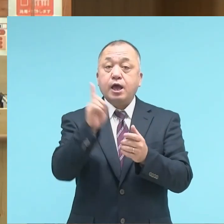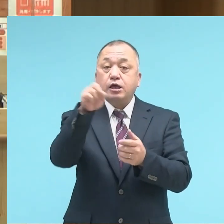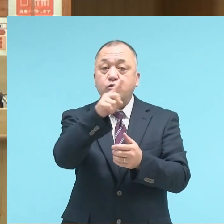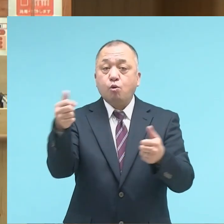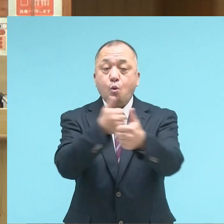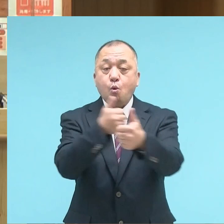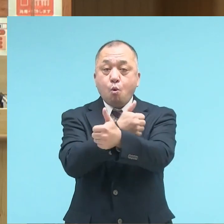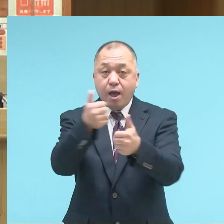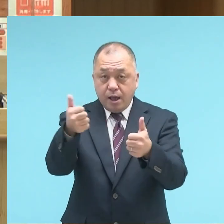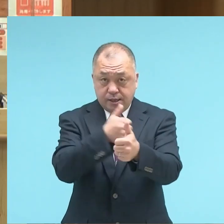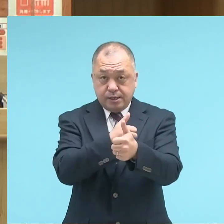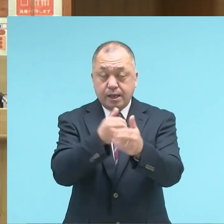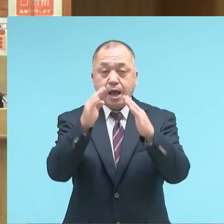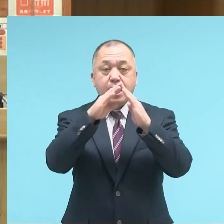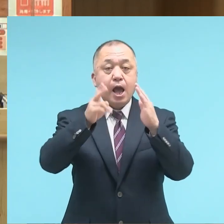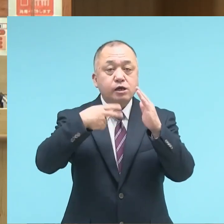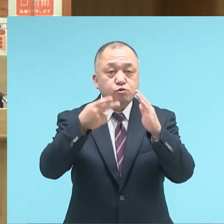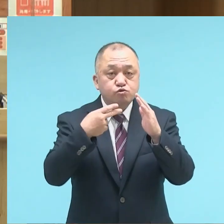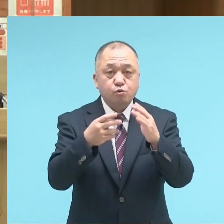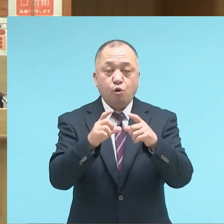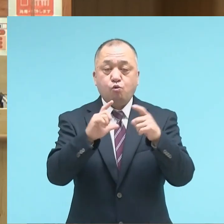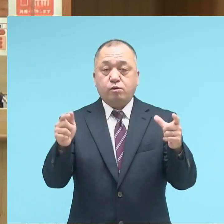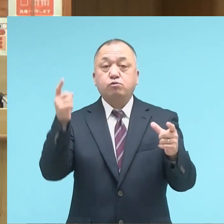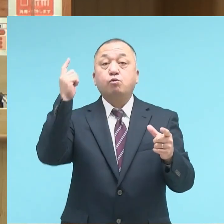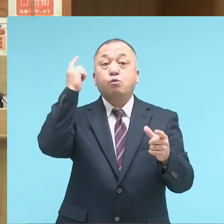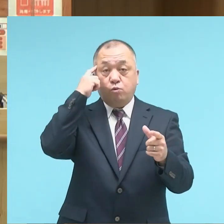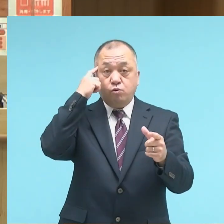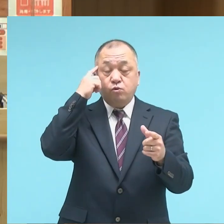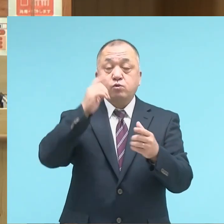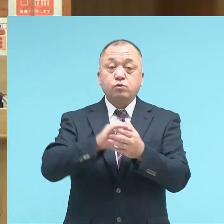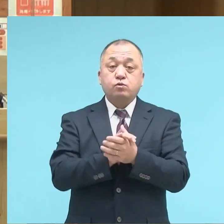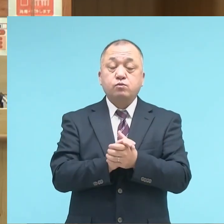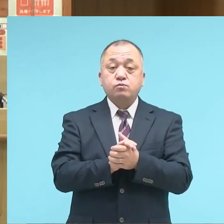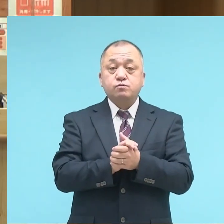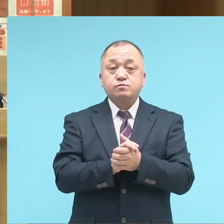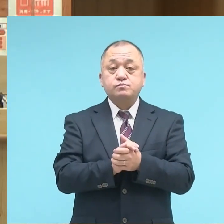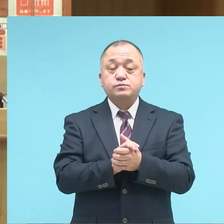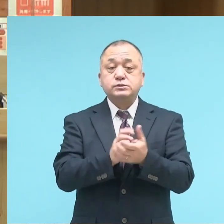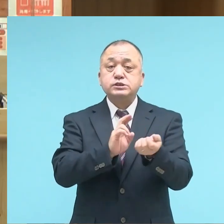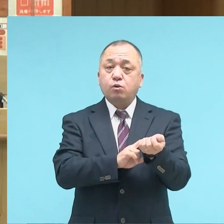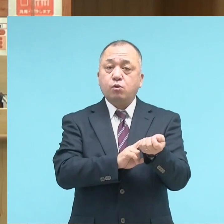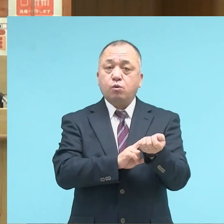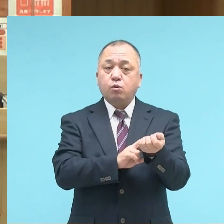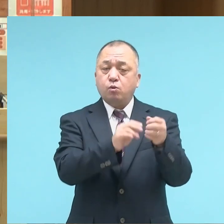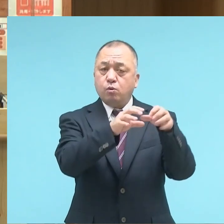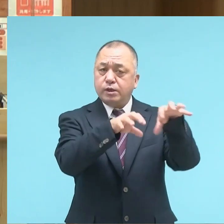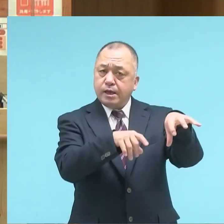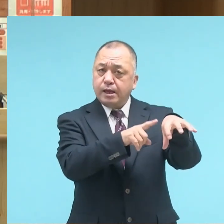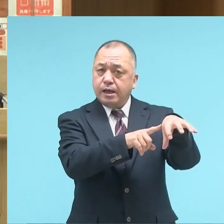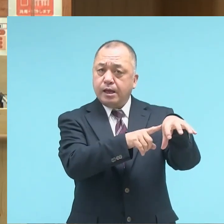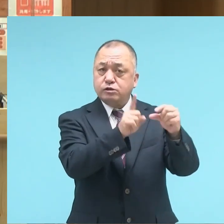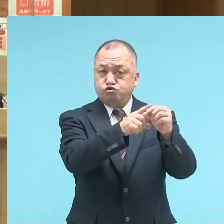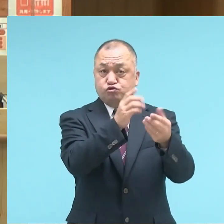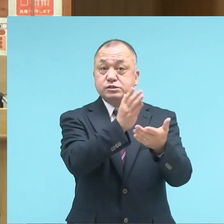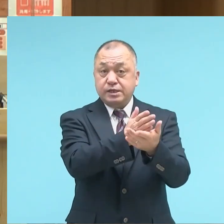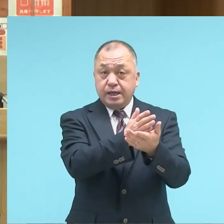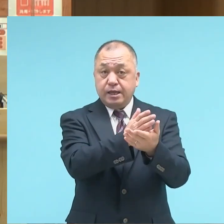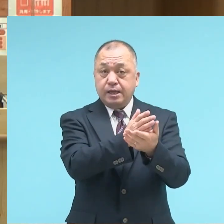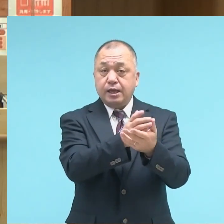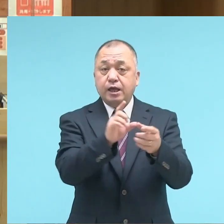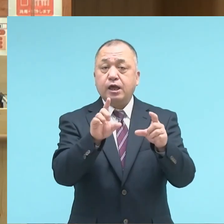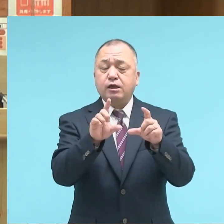往来とか会食も増えていくだろうし、医療機関が休止して通常の医療体